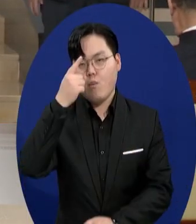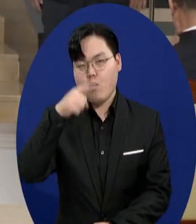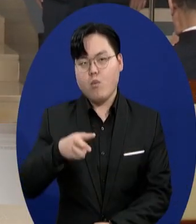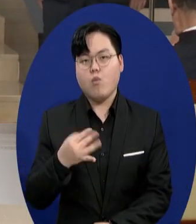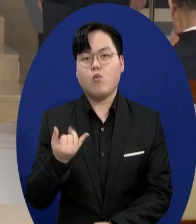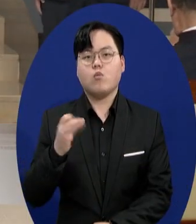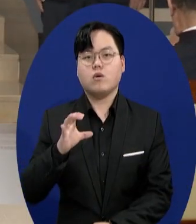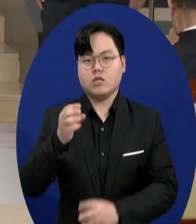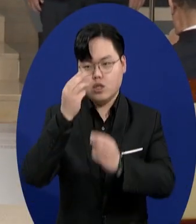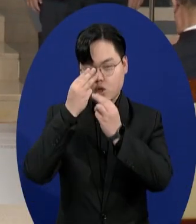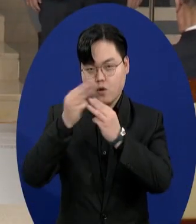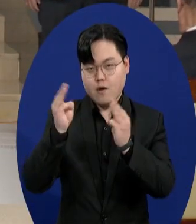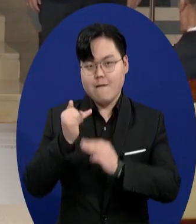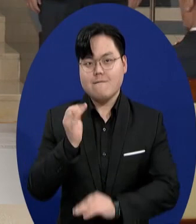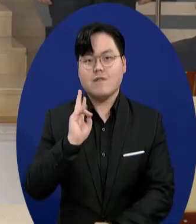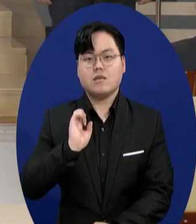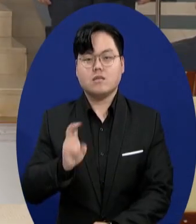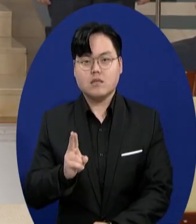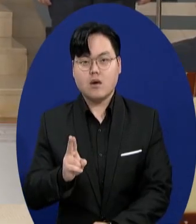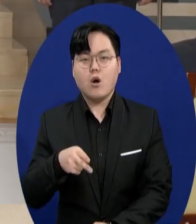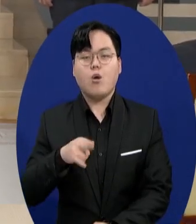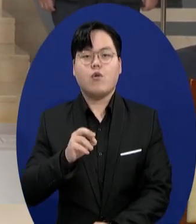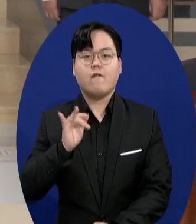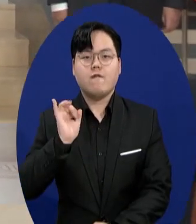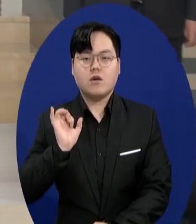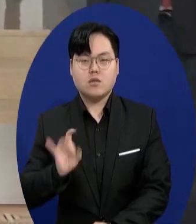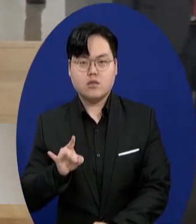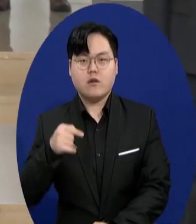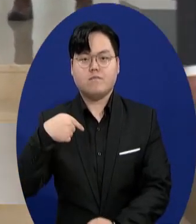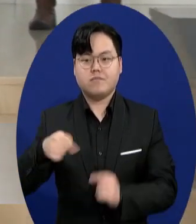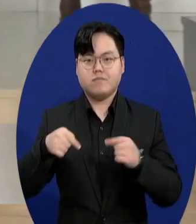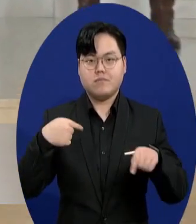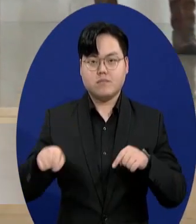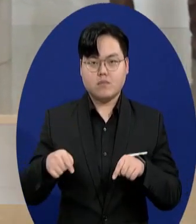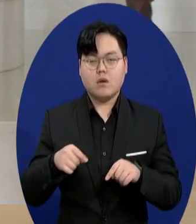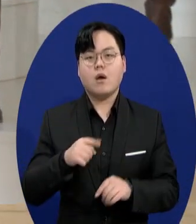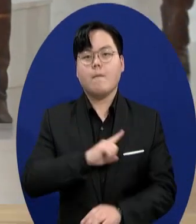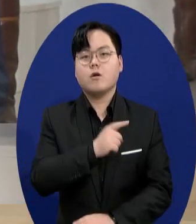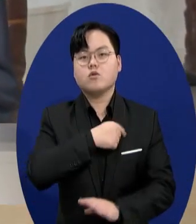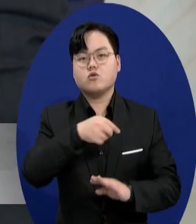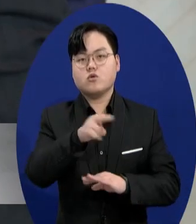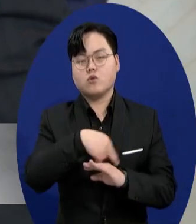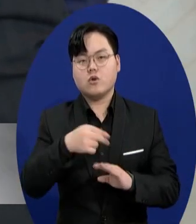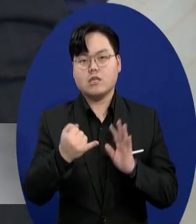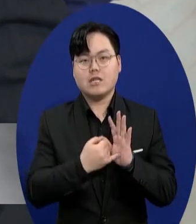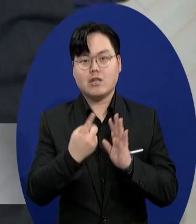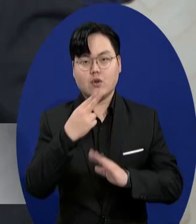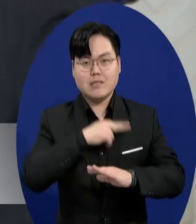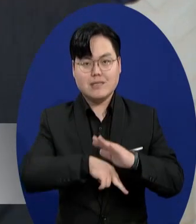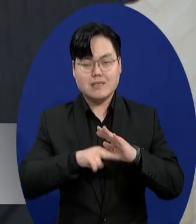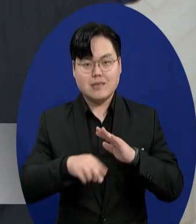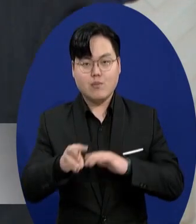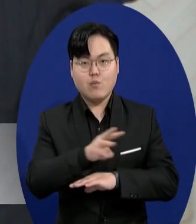шинжлэх ухааны сургуулийн физикийн тэнхмийн хүндэт профессор Гүсэлээгийн Очир Бат, Нийслэлийн Баянзүрх дүүргийн 61-р цэцэрлэгийн